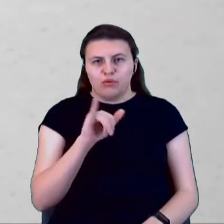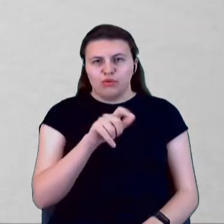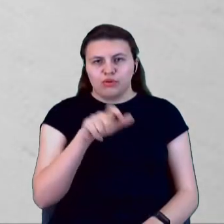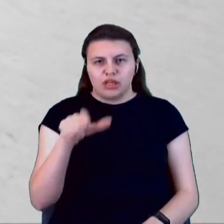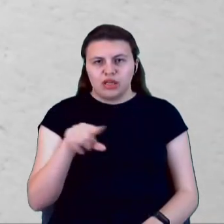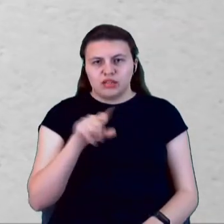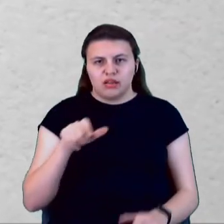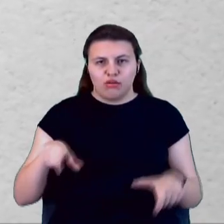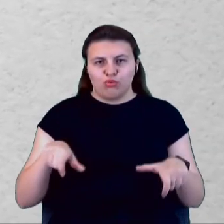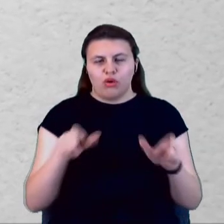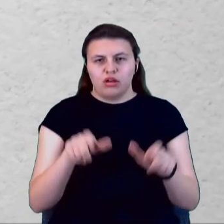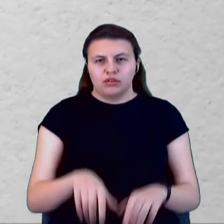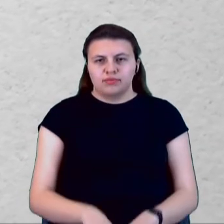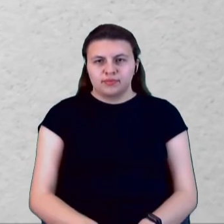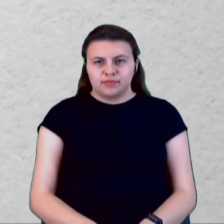тротуари.